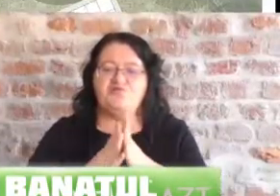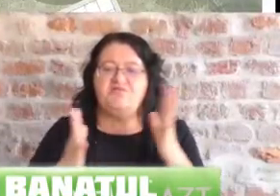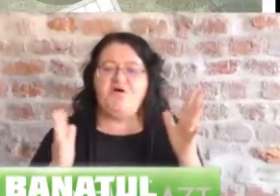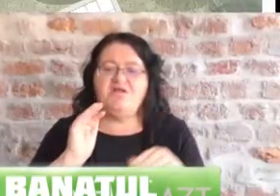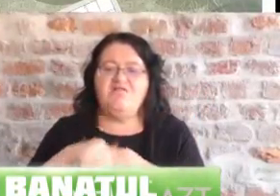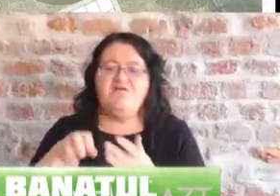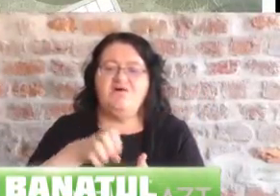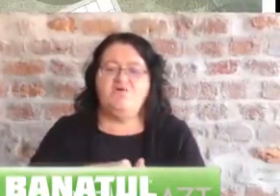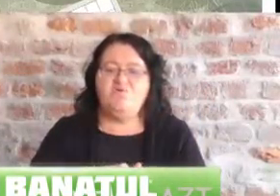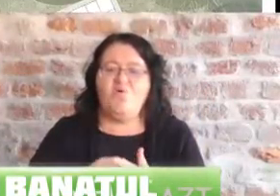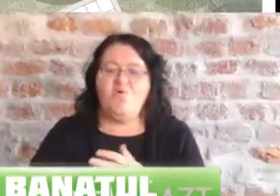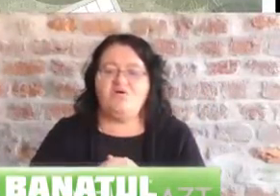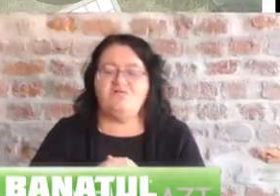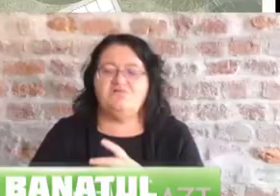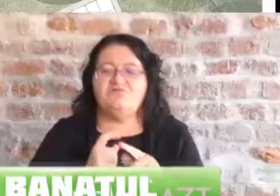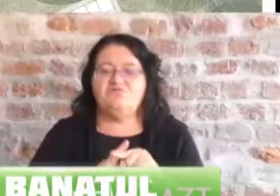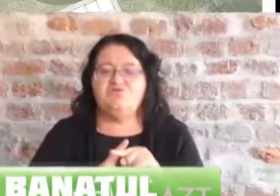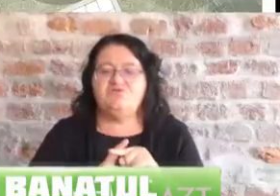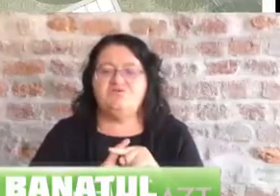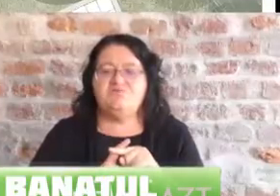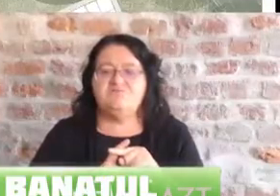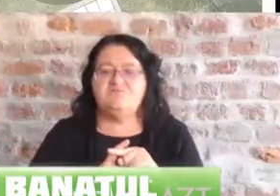cât să devină un loc în sine și